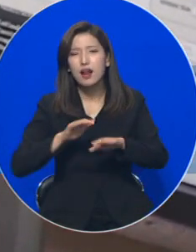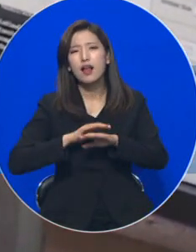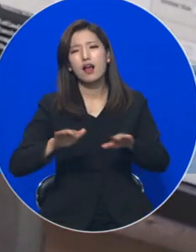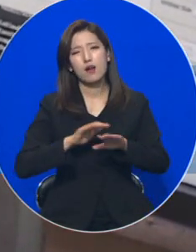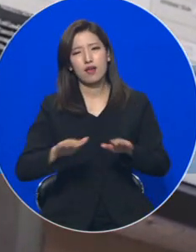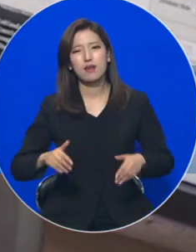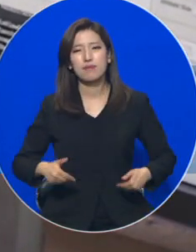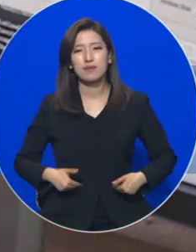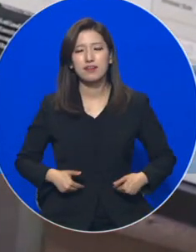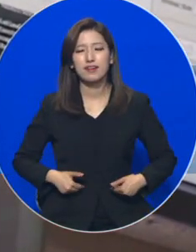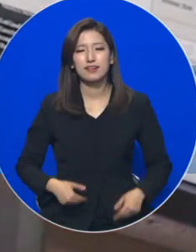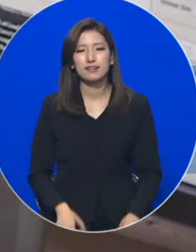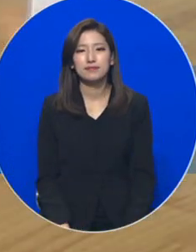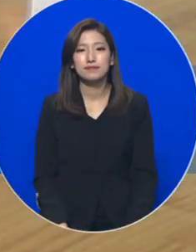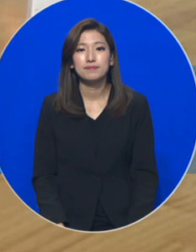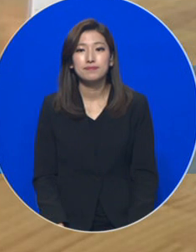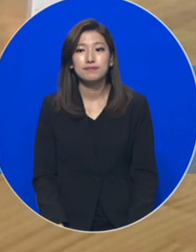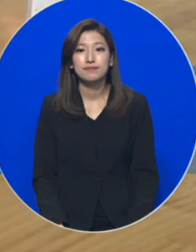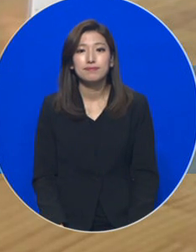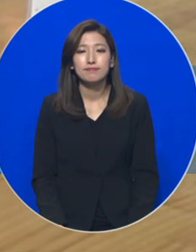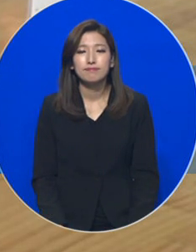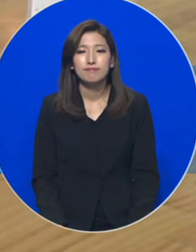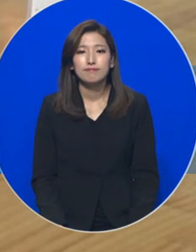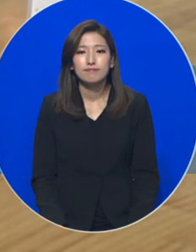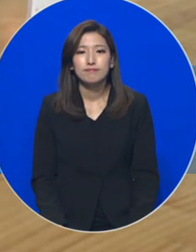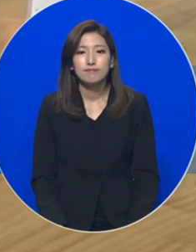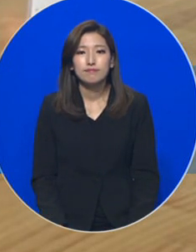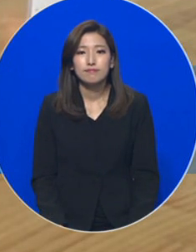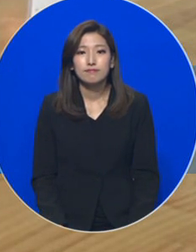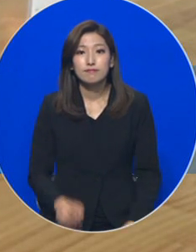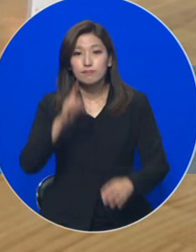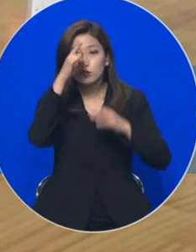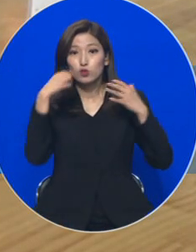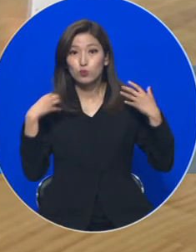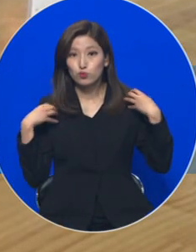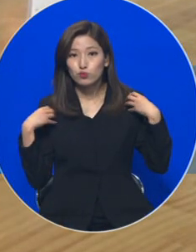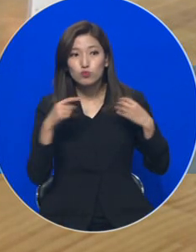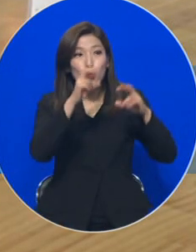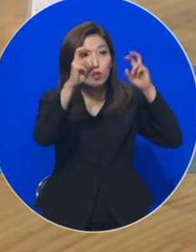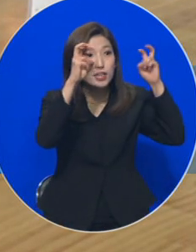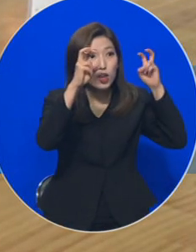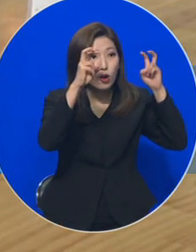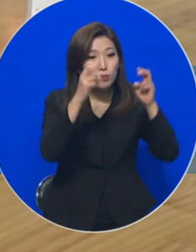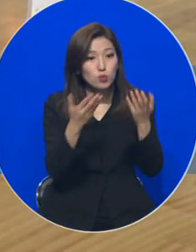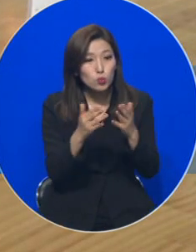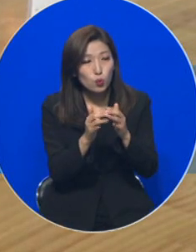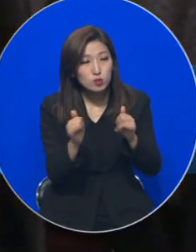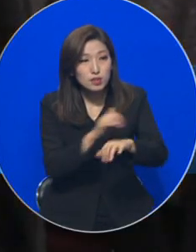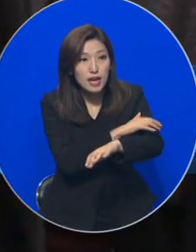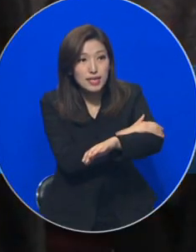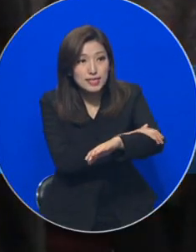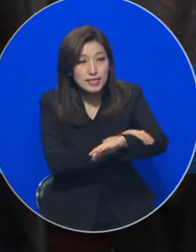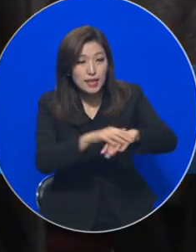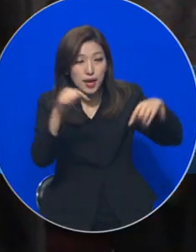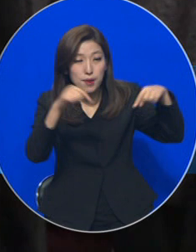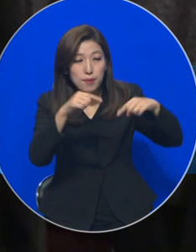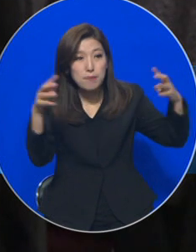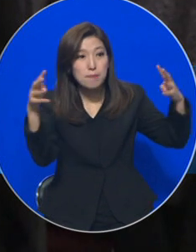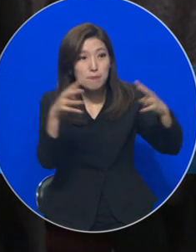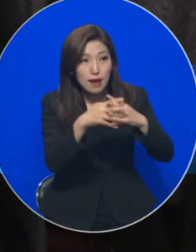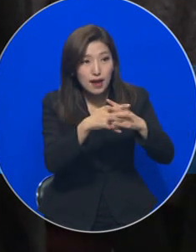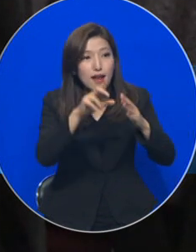정해 해결하도록 한 겁니다. 정부는 자율 규범을 잘 이행하는 우수 기업을 선정해 각종 인센티브를 제공할